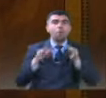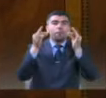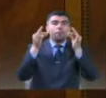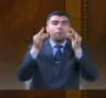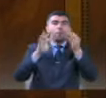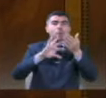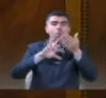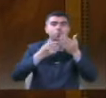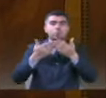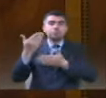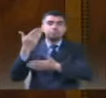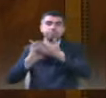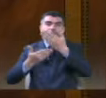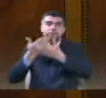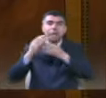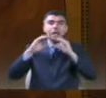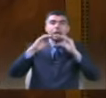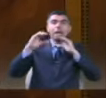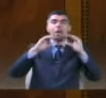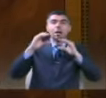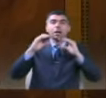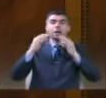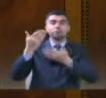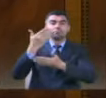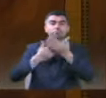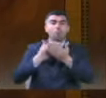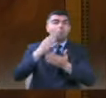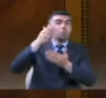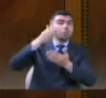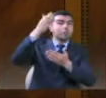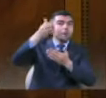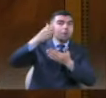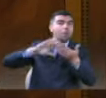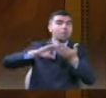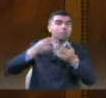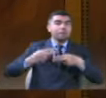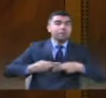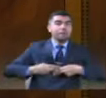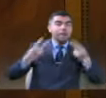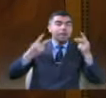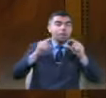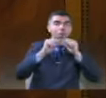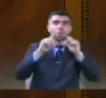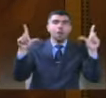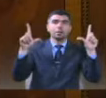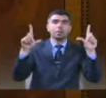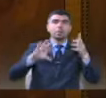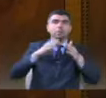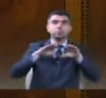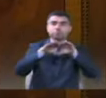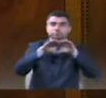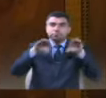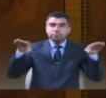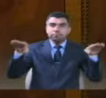عن الجولات السابقة للحوار الاجتماعي والأفاق التي يفتحها في سبيل دعم الاستقرار